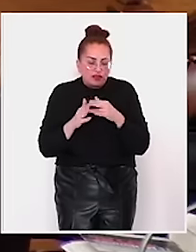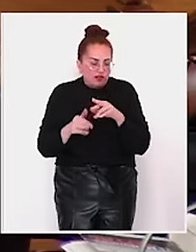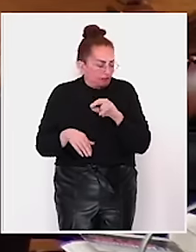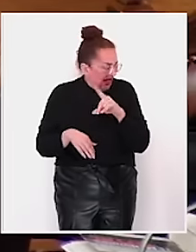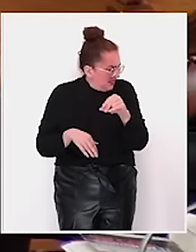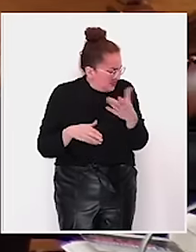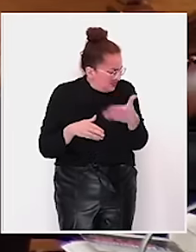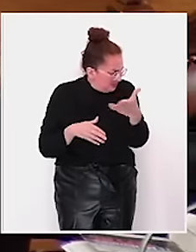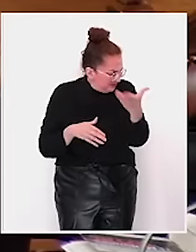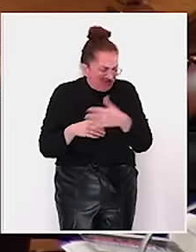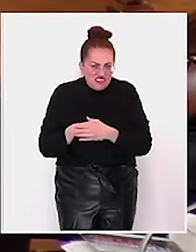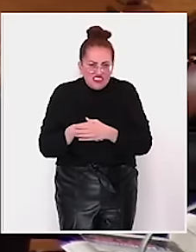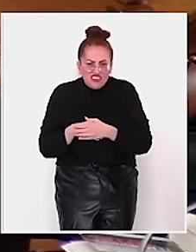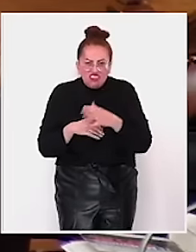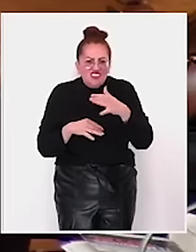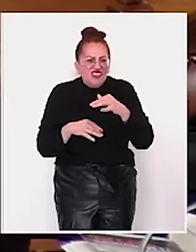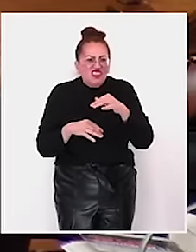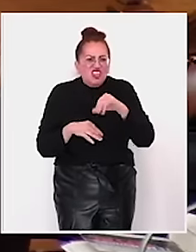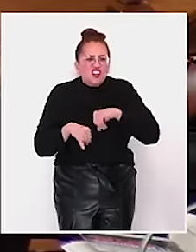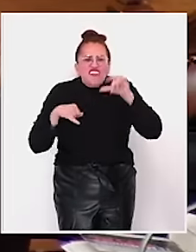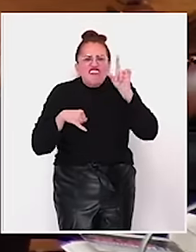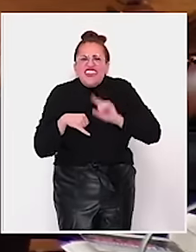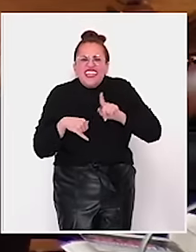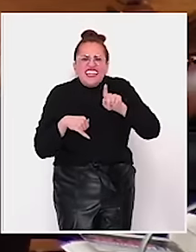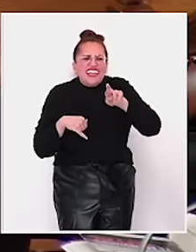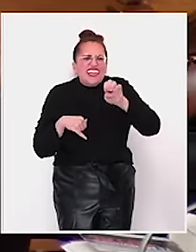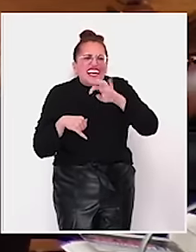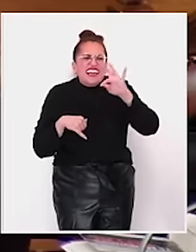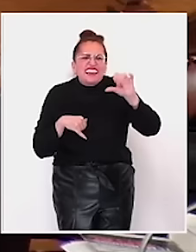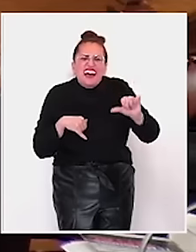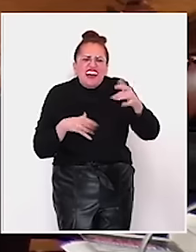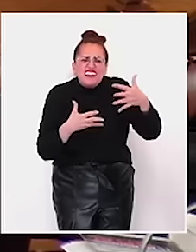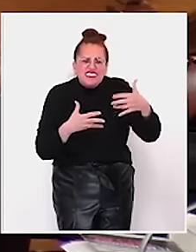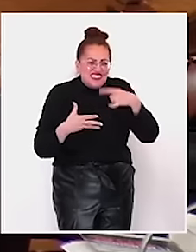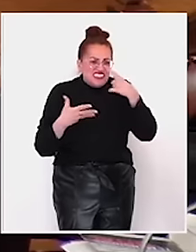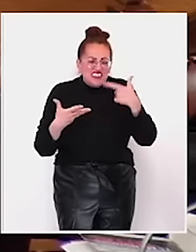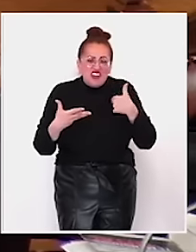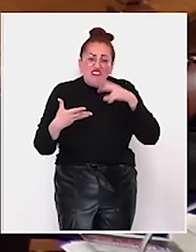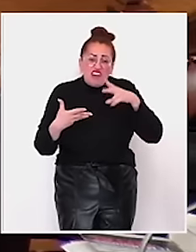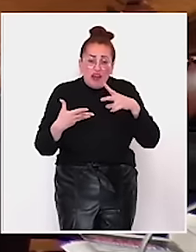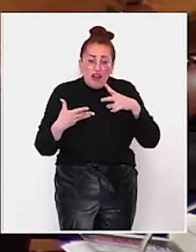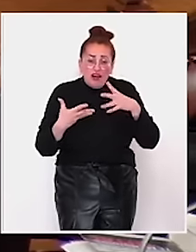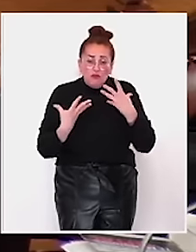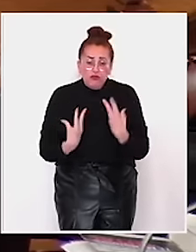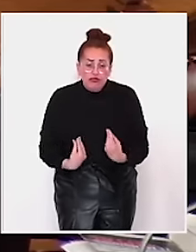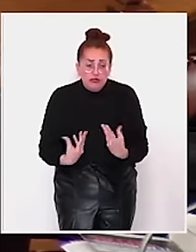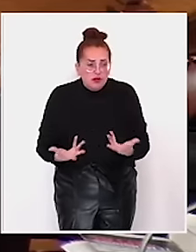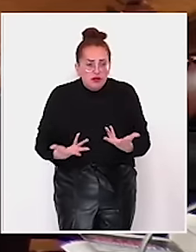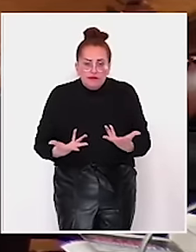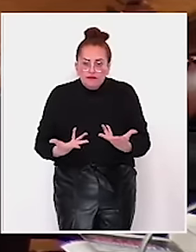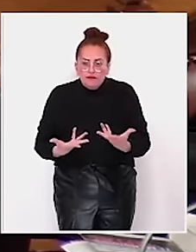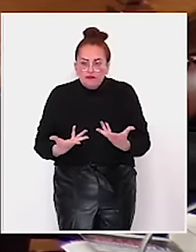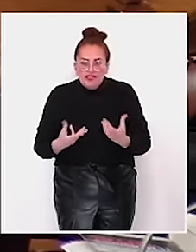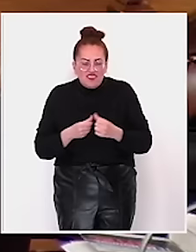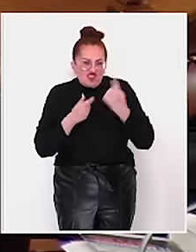de Greta Thunberg, c'est même pas ça. C'est en dessous de ça. Ça manque de radicalité, ça manque de dénonciation d'un système,